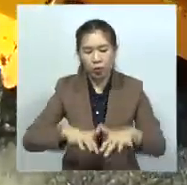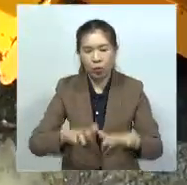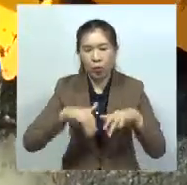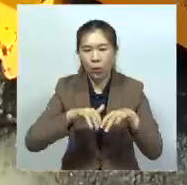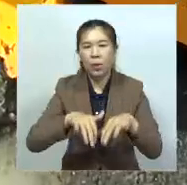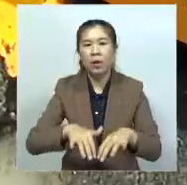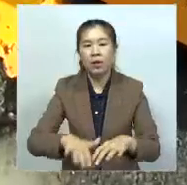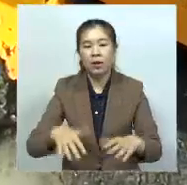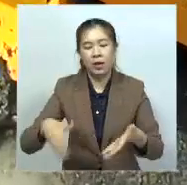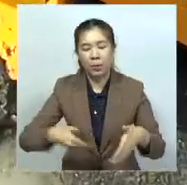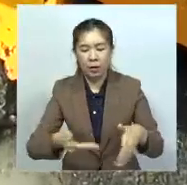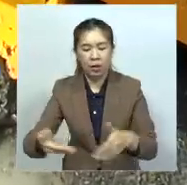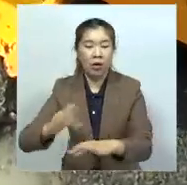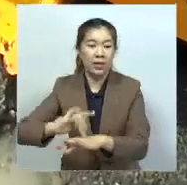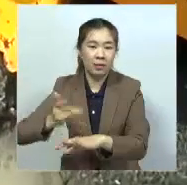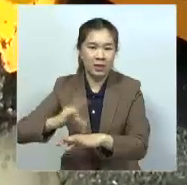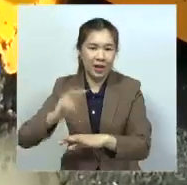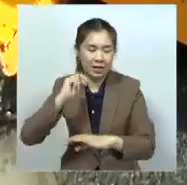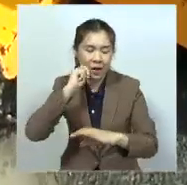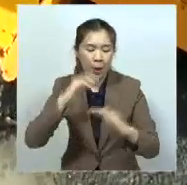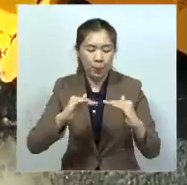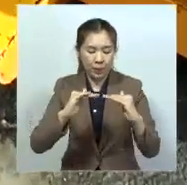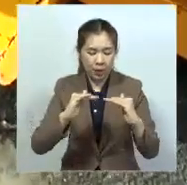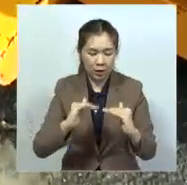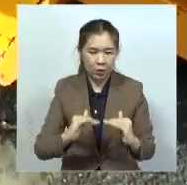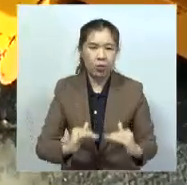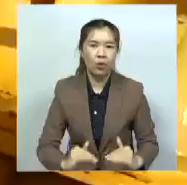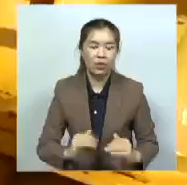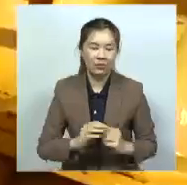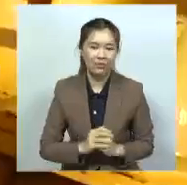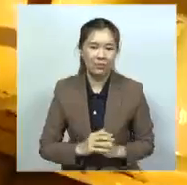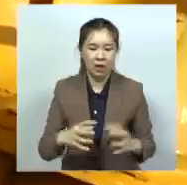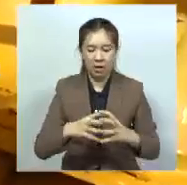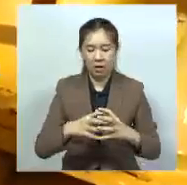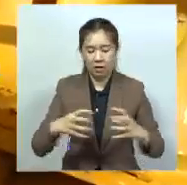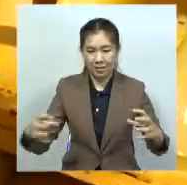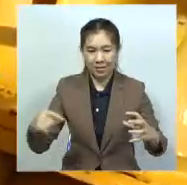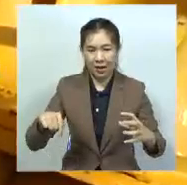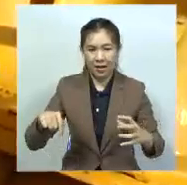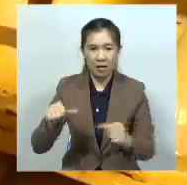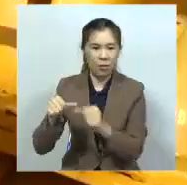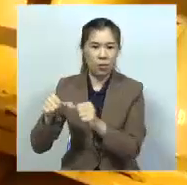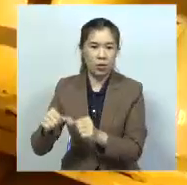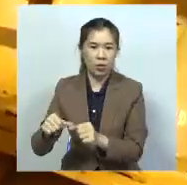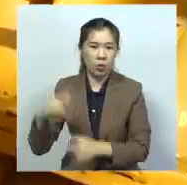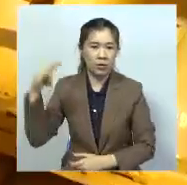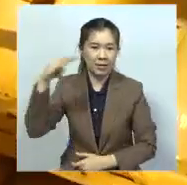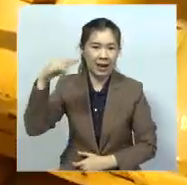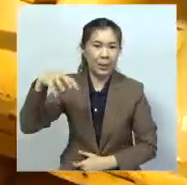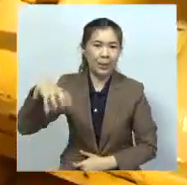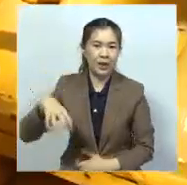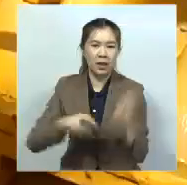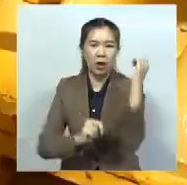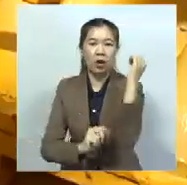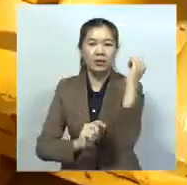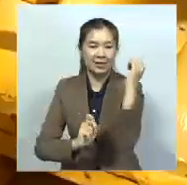าหน้าที่รายงานมานะคะว่าระดับน้ำเนี่ยลดลงอย่างต่อเนื่องแล้วนอกจากนี้ได้นำเครื่องสูบน้ำไปติดตั้งอยู่ที่สนามบินนครศรีธรรมรา